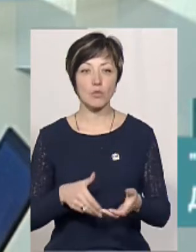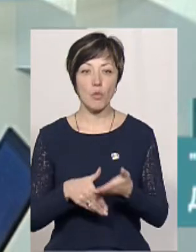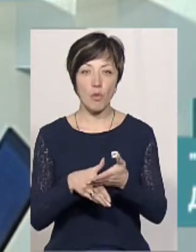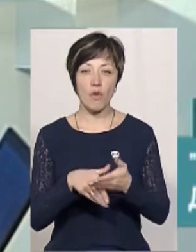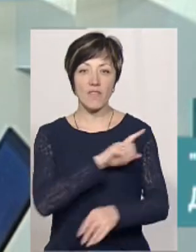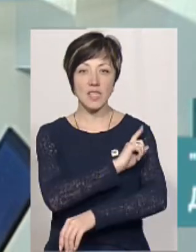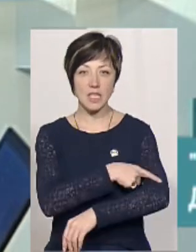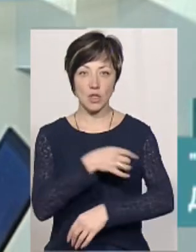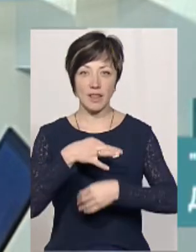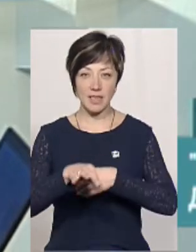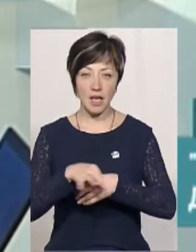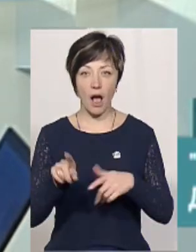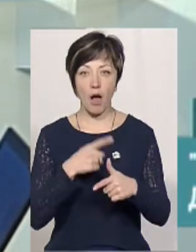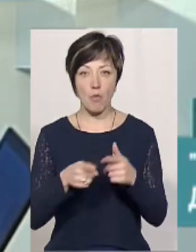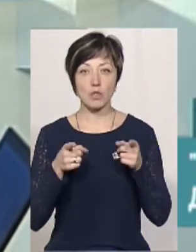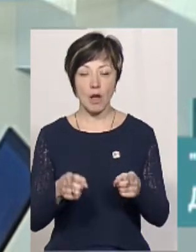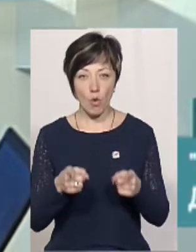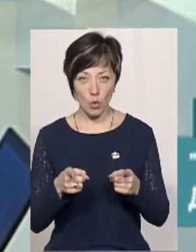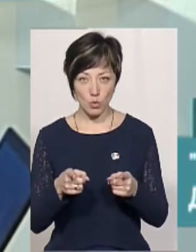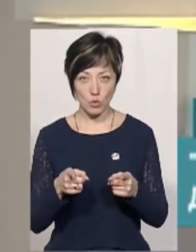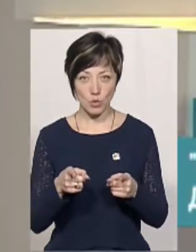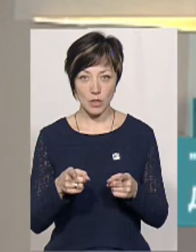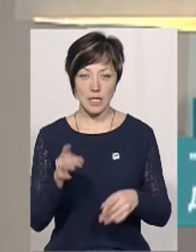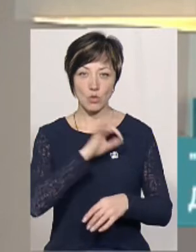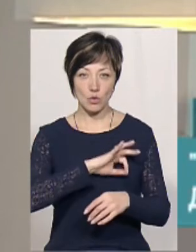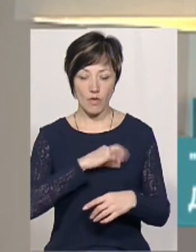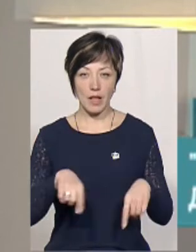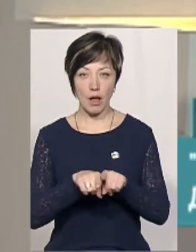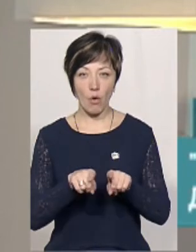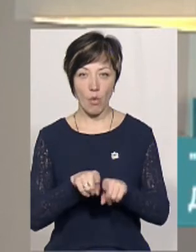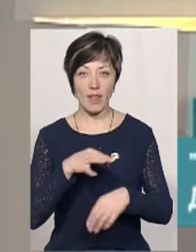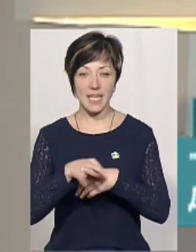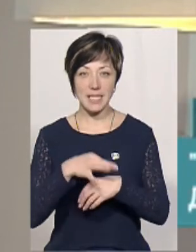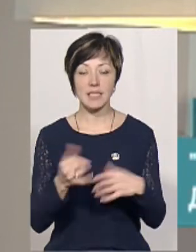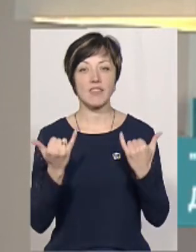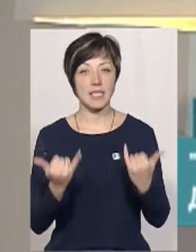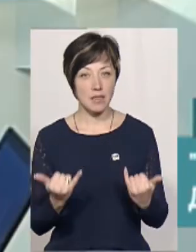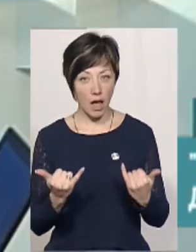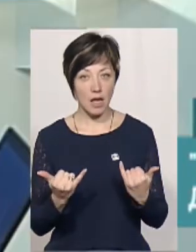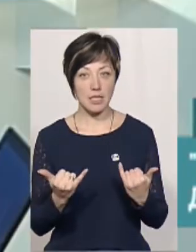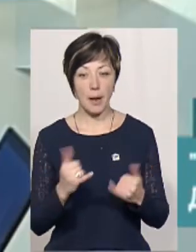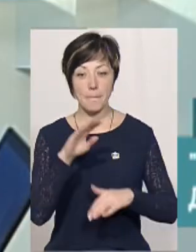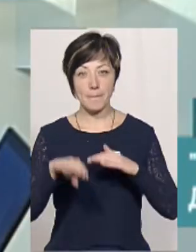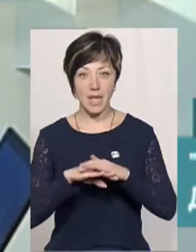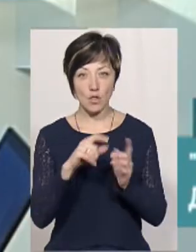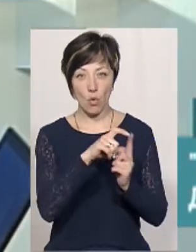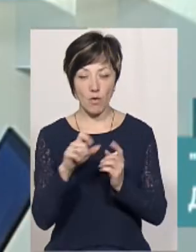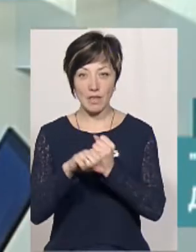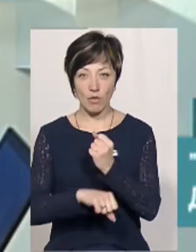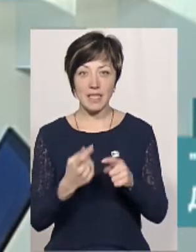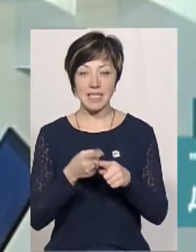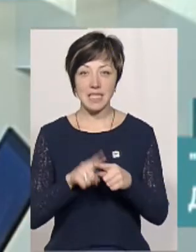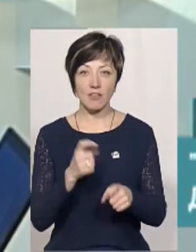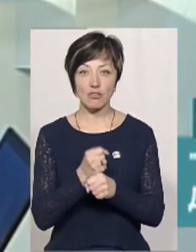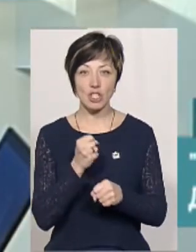допомогою також фізичного насильства або загрозою застосування такого насильства. А зараз під зґвалтуванням розуміють вчинення